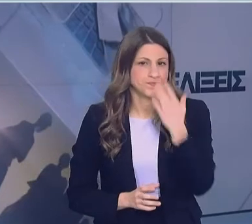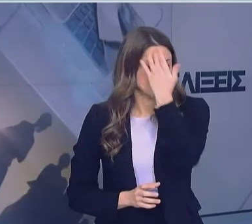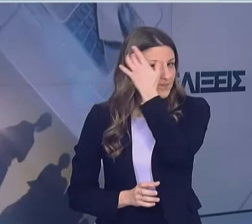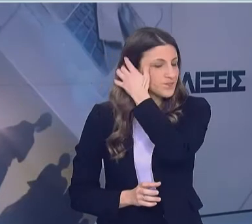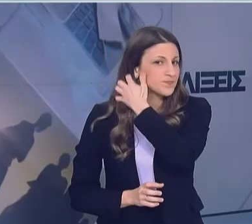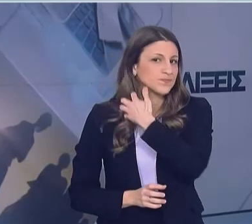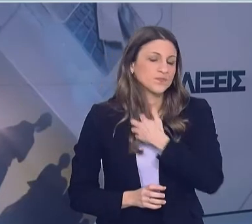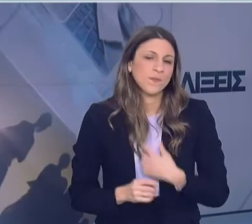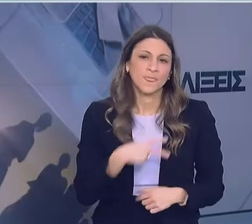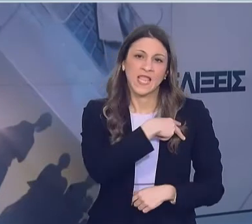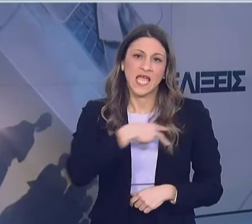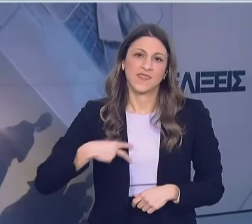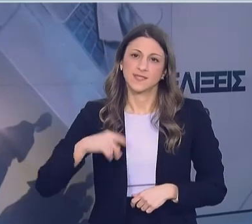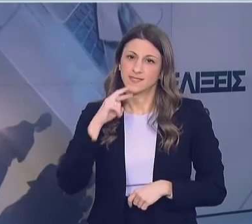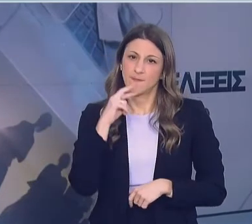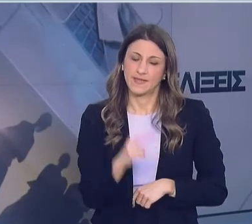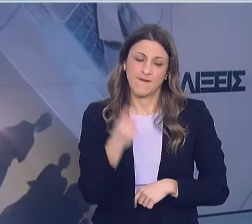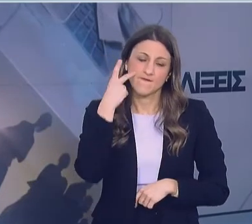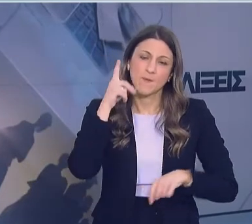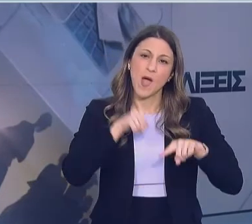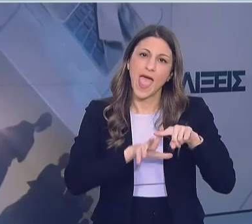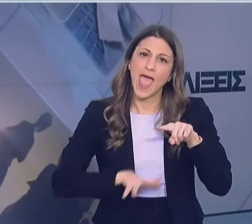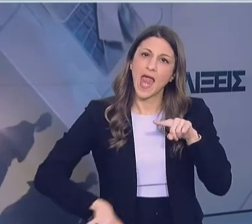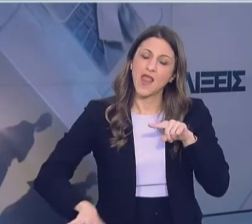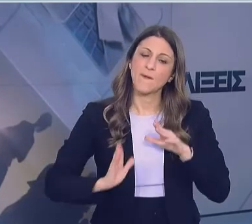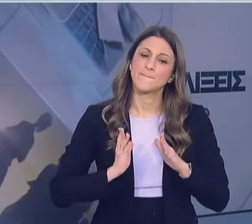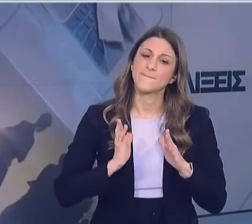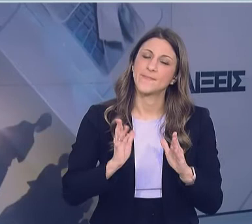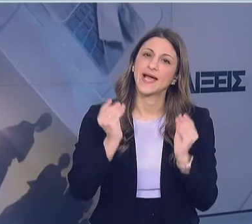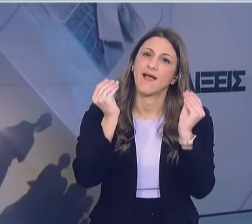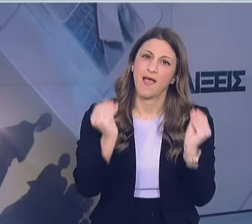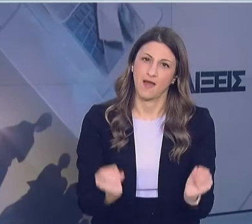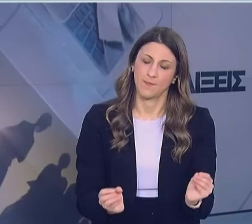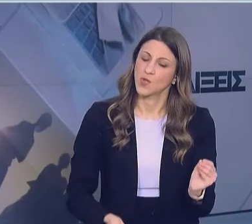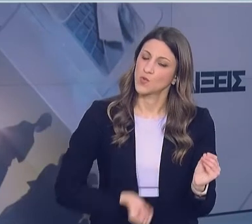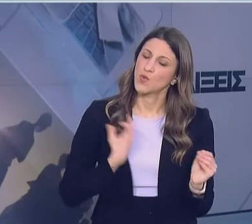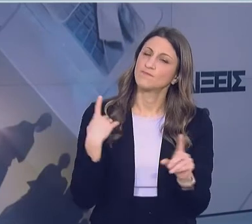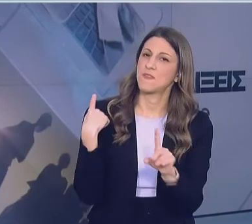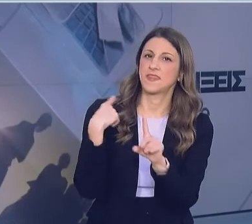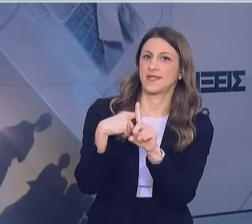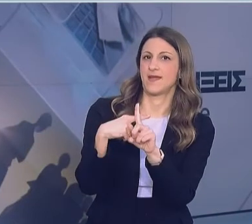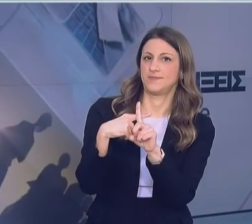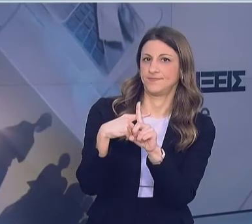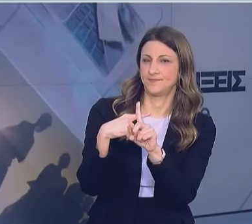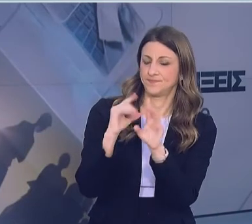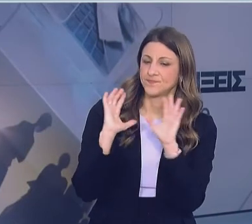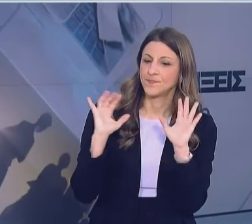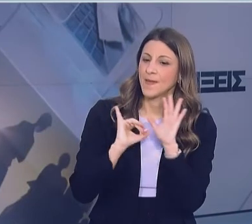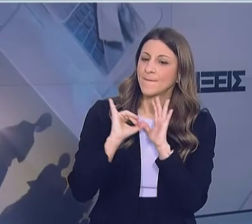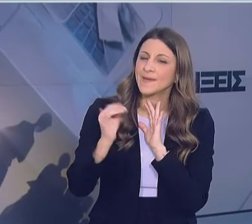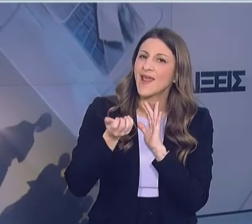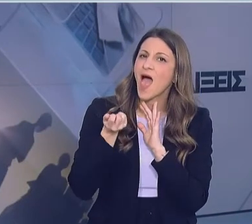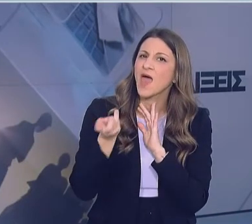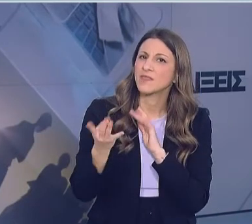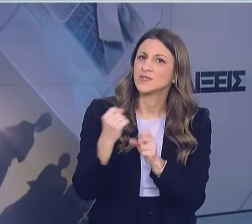Κοιτάξτε, εγώ βλέπω την πορεία της επιδημίας στη χώρα μας με μια συγκρατημένη αισιοδοξία. Εάν προσέξει κανείς ακόμα και τα νούμερα των